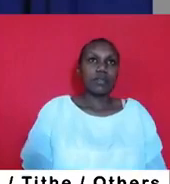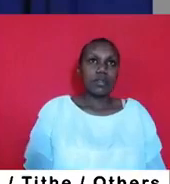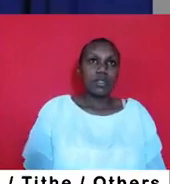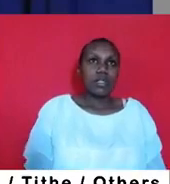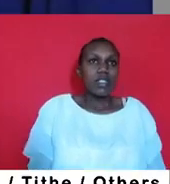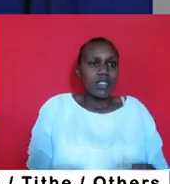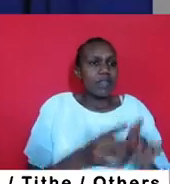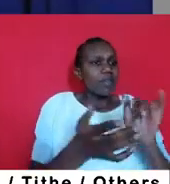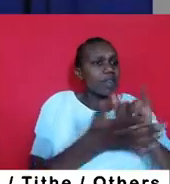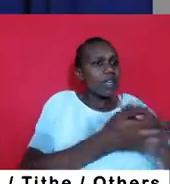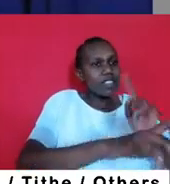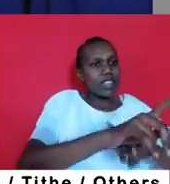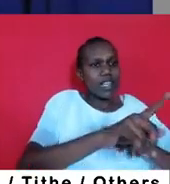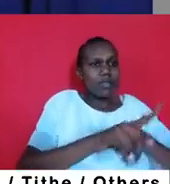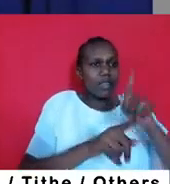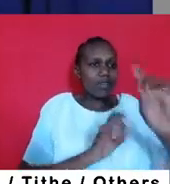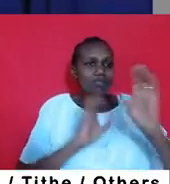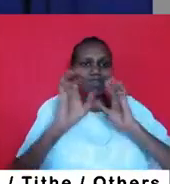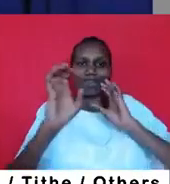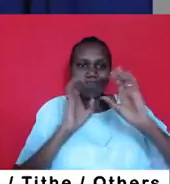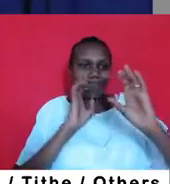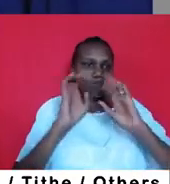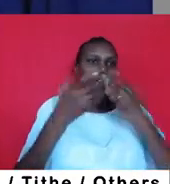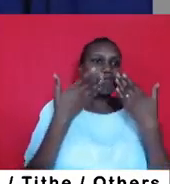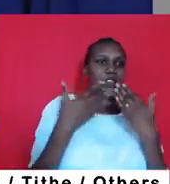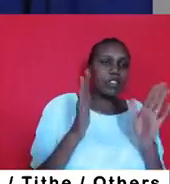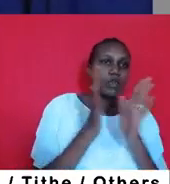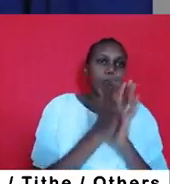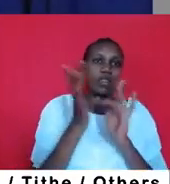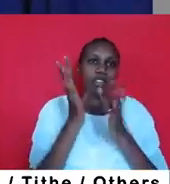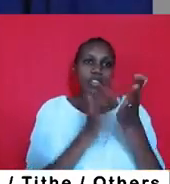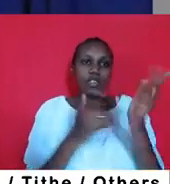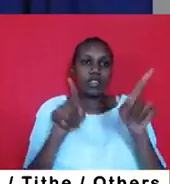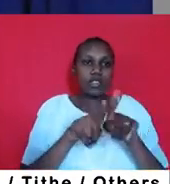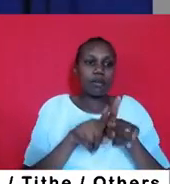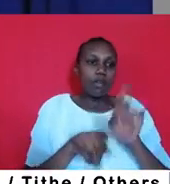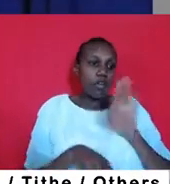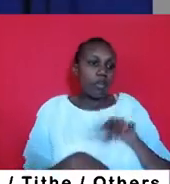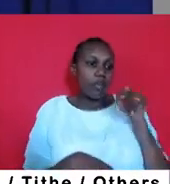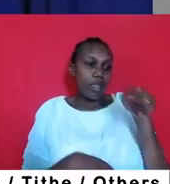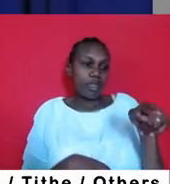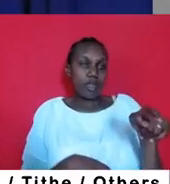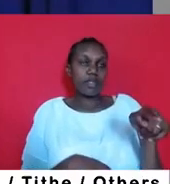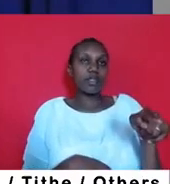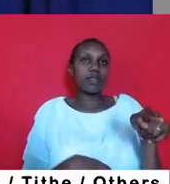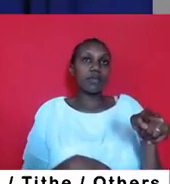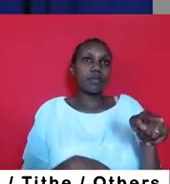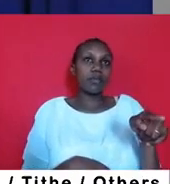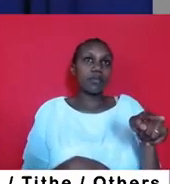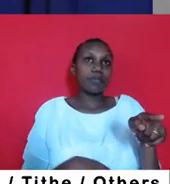Na katika mawasiliano ya Yesu na mwanamke Msamaria,